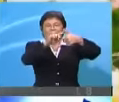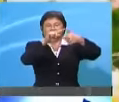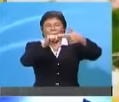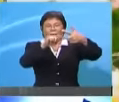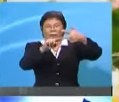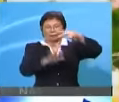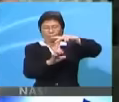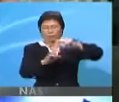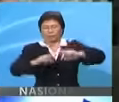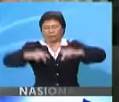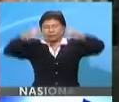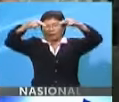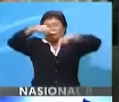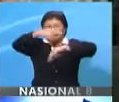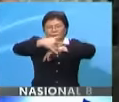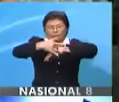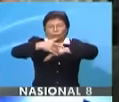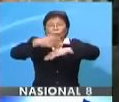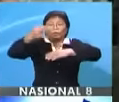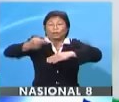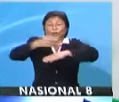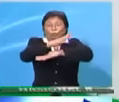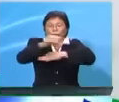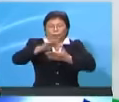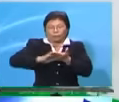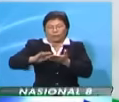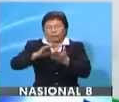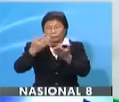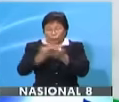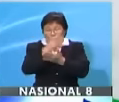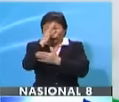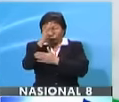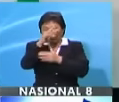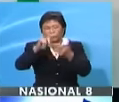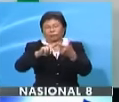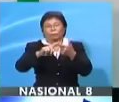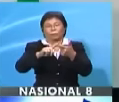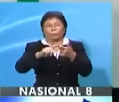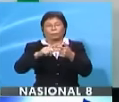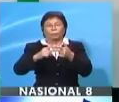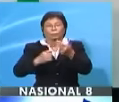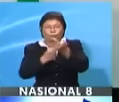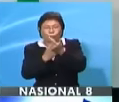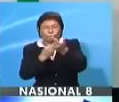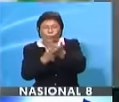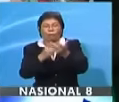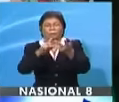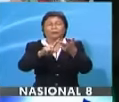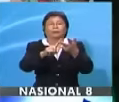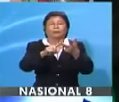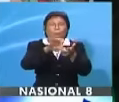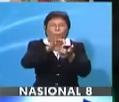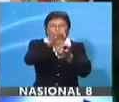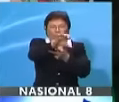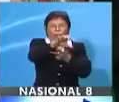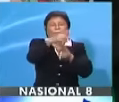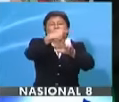meningkatkan teknologi hijau dan bersih, iaitu penjanaan inovasi dan kedua pembiayaan serta